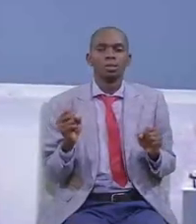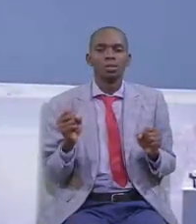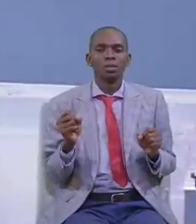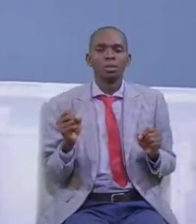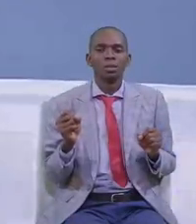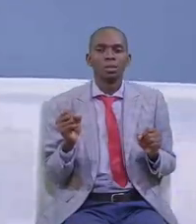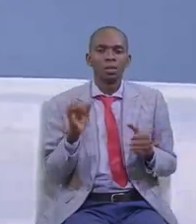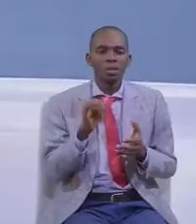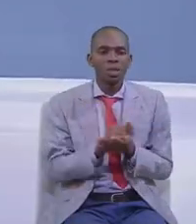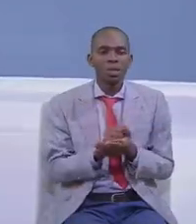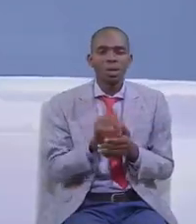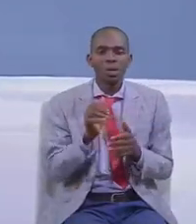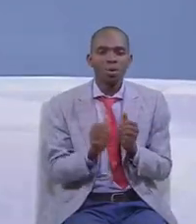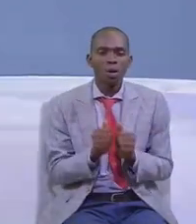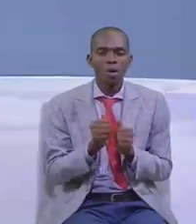ce qui est perdu.